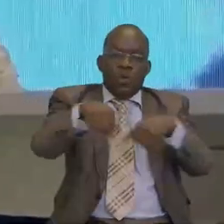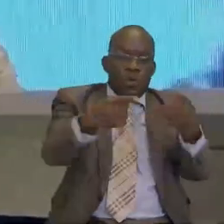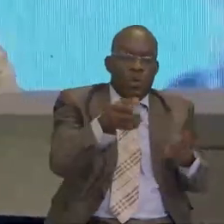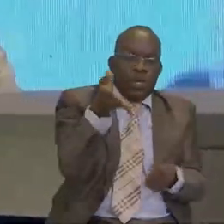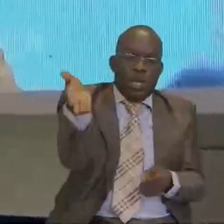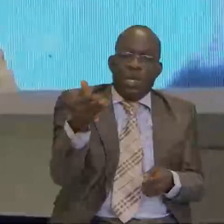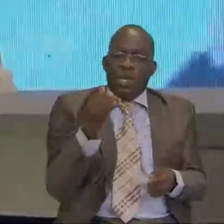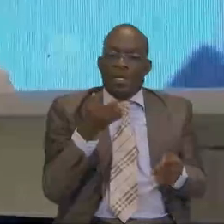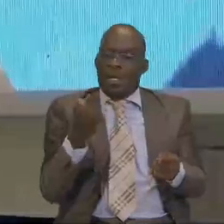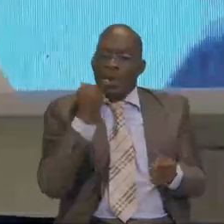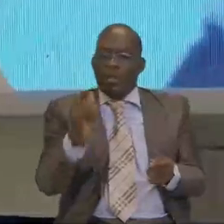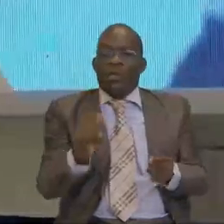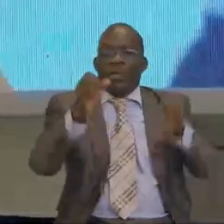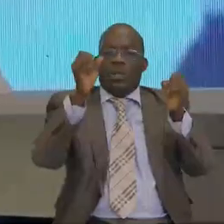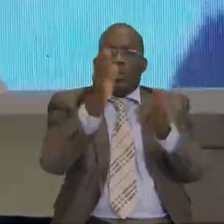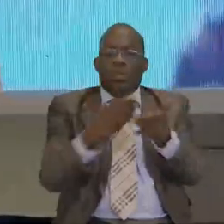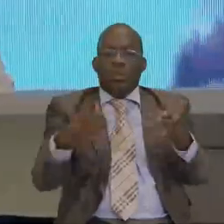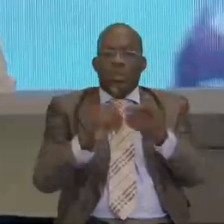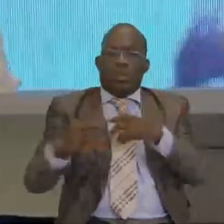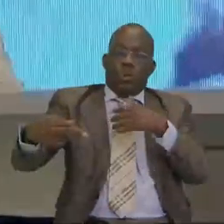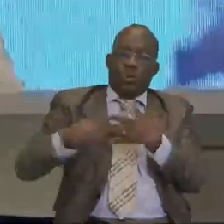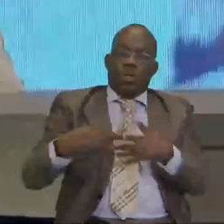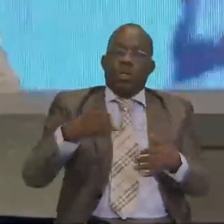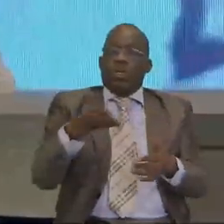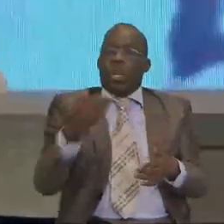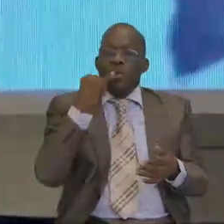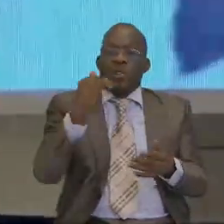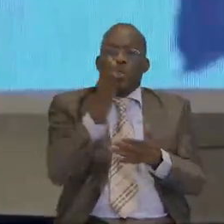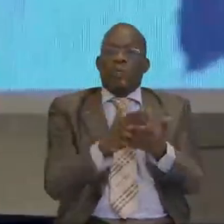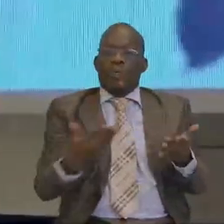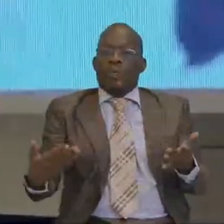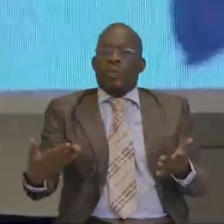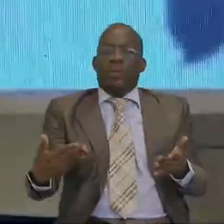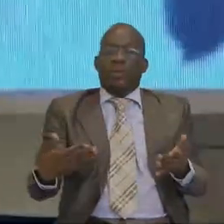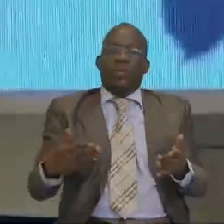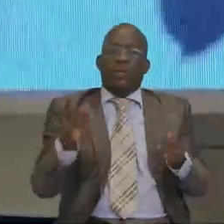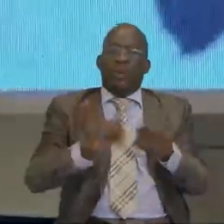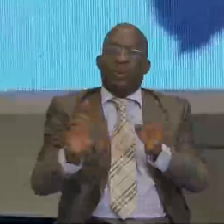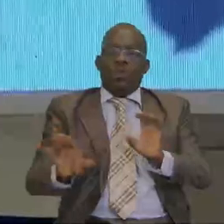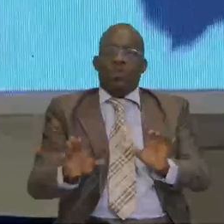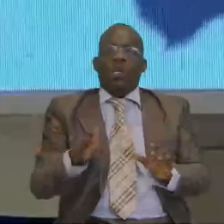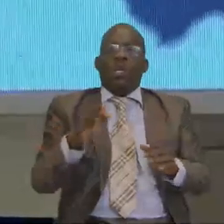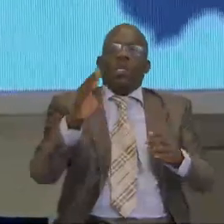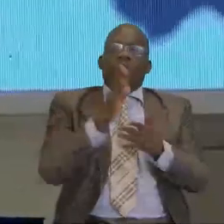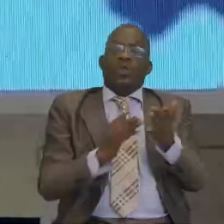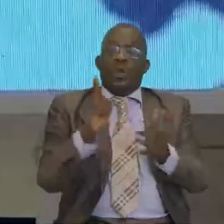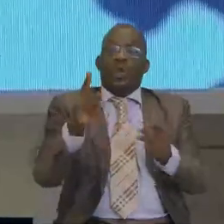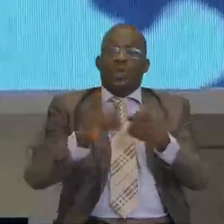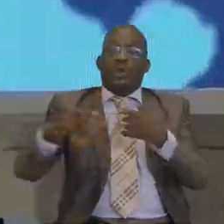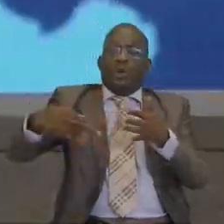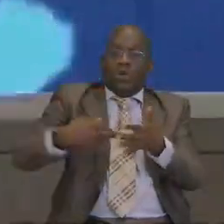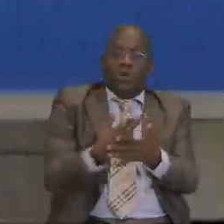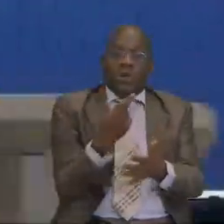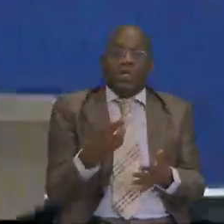chose à restaurer. Il y a quelqu'un à renouveler. Il y a quelqu'un à rafraîchir. La puissance que Dieu